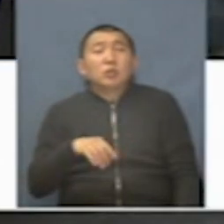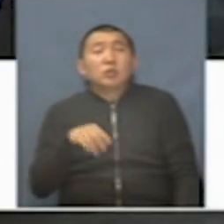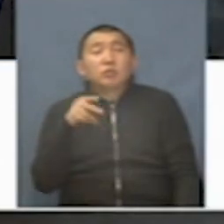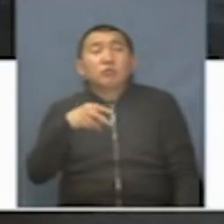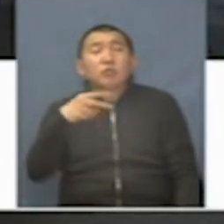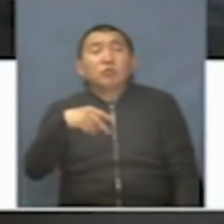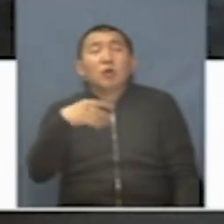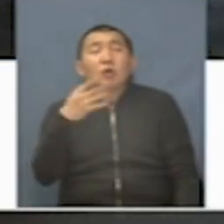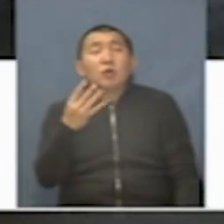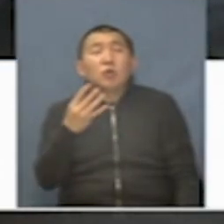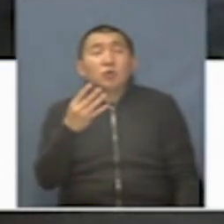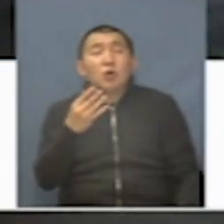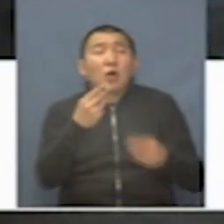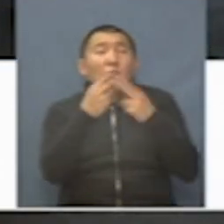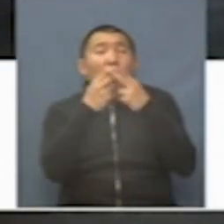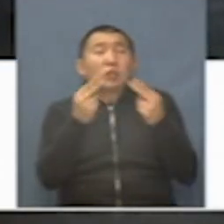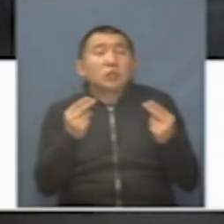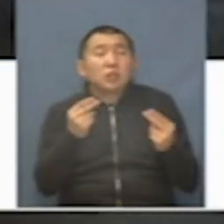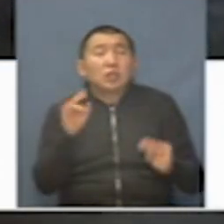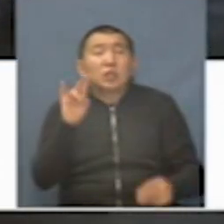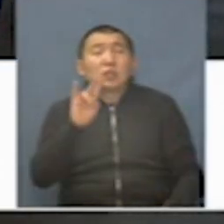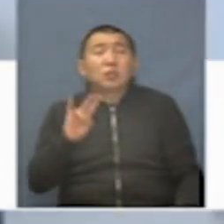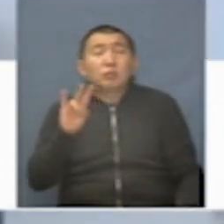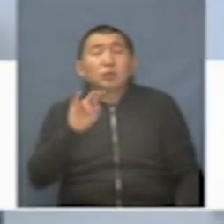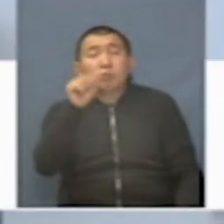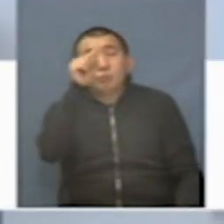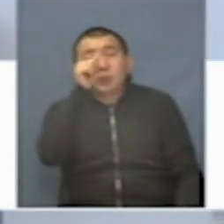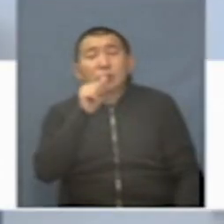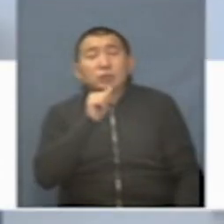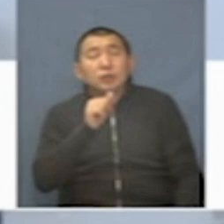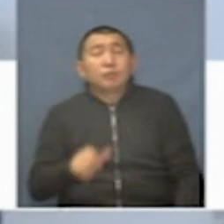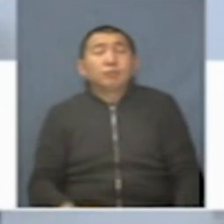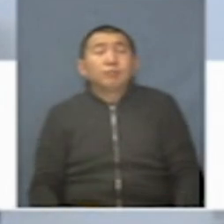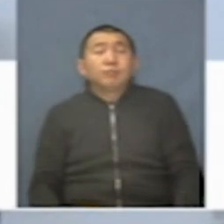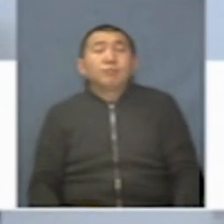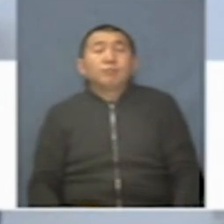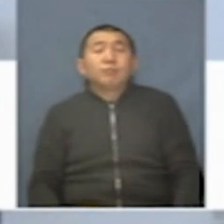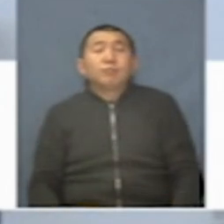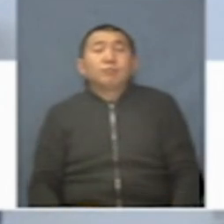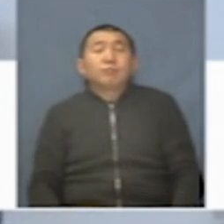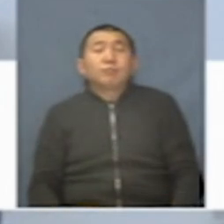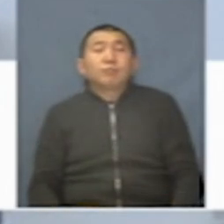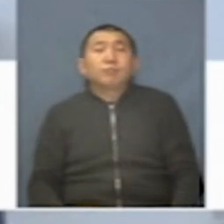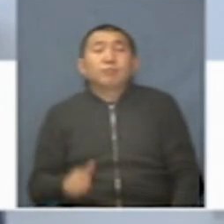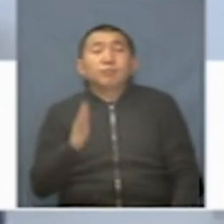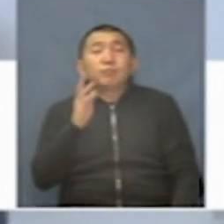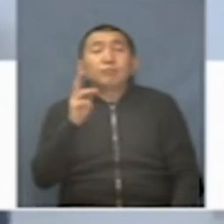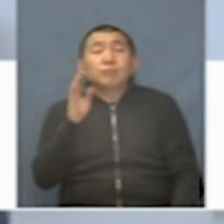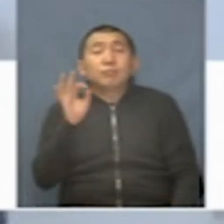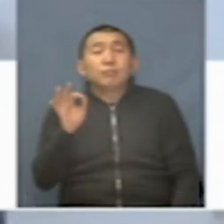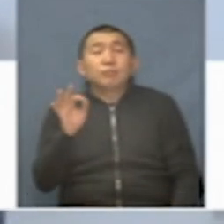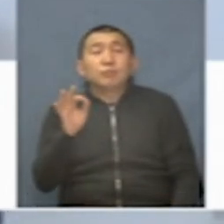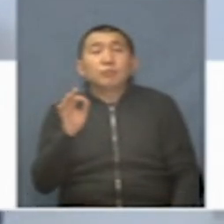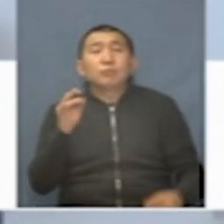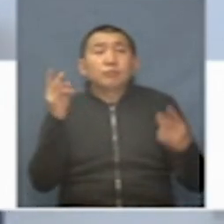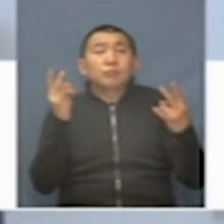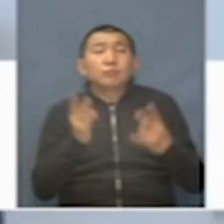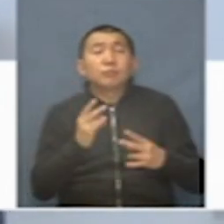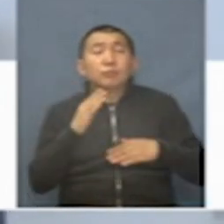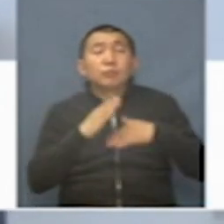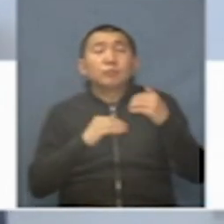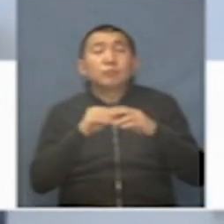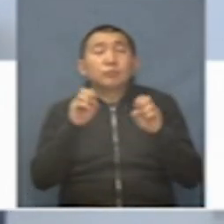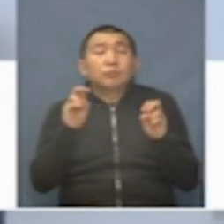состоится в столице в ноябре текущего года. В Восточно-Казахстанской области требуются специалисты в